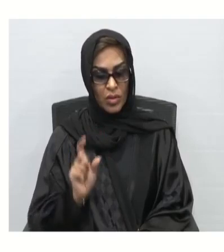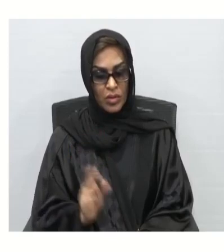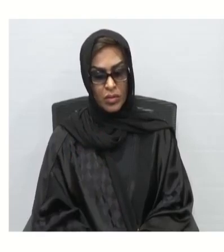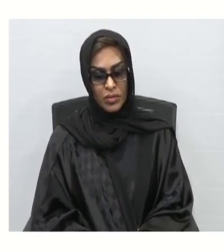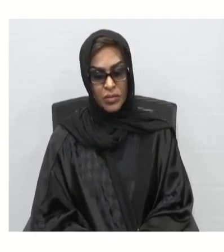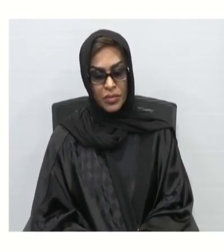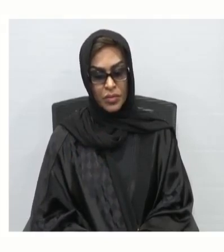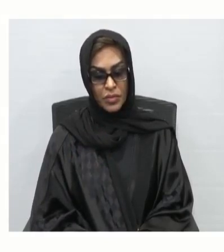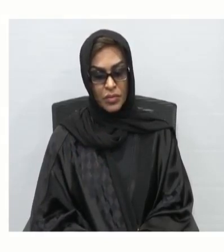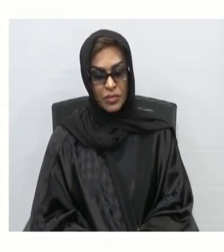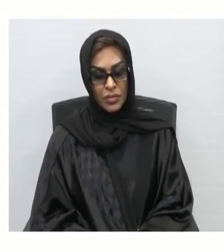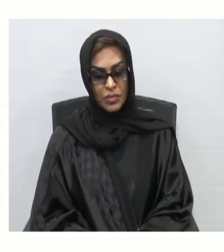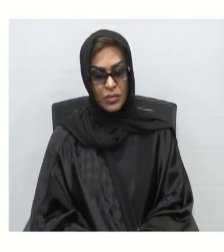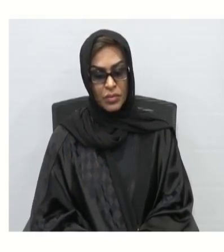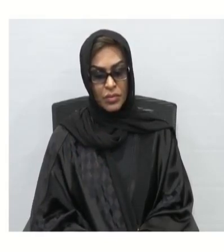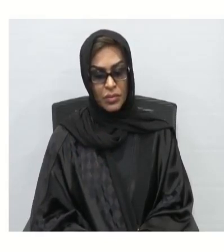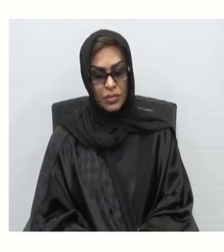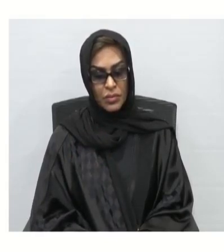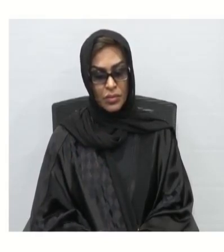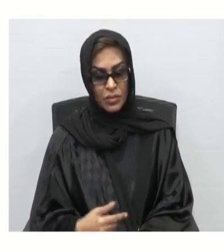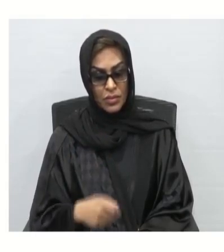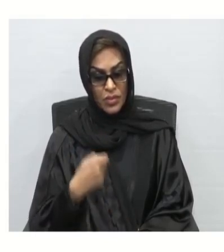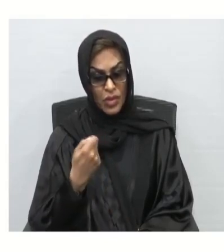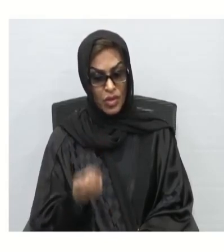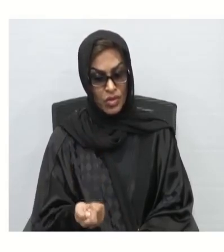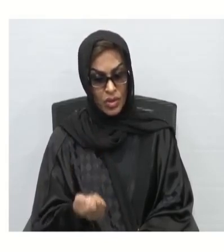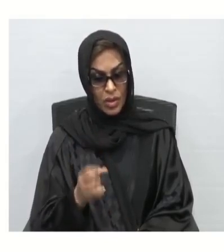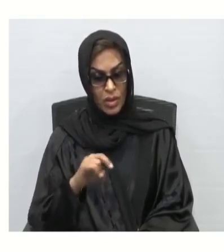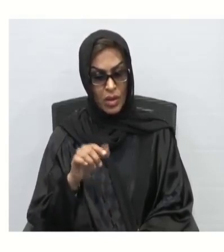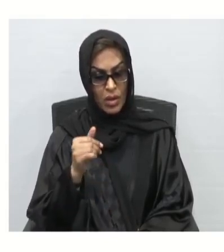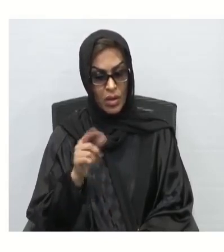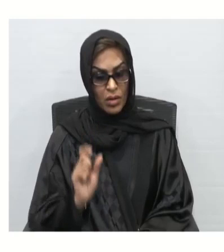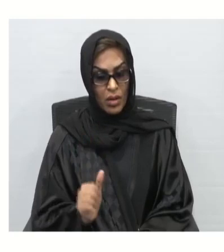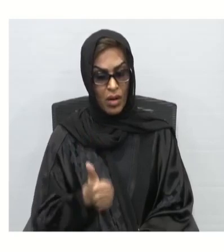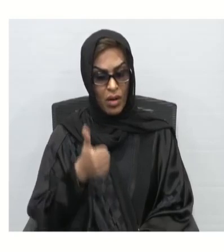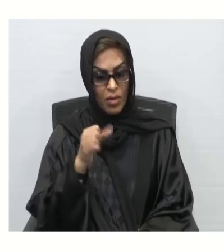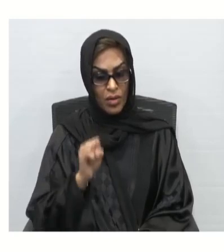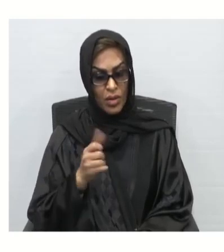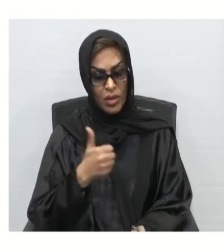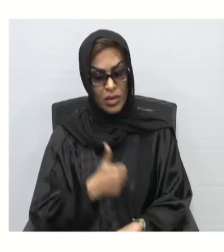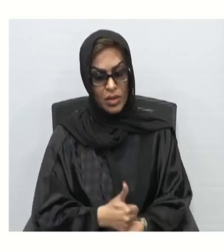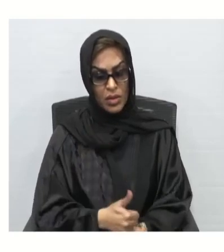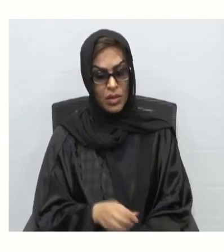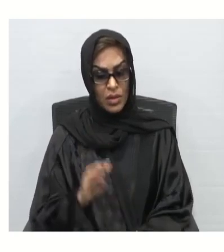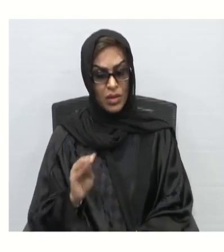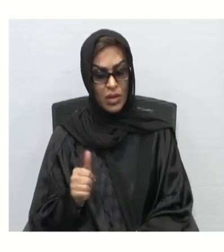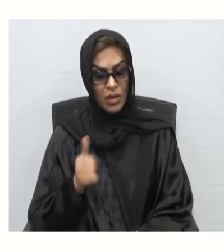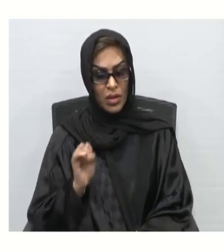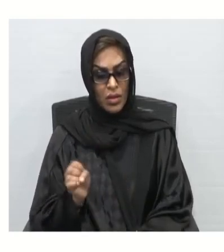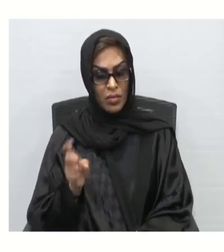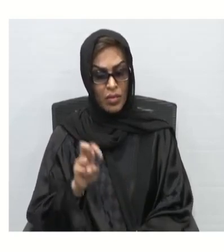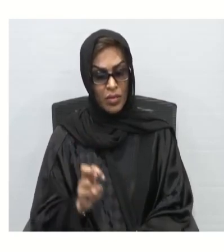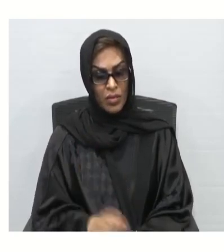حاجته المدخر هو من يحتوي على الوسطيه لانه يحرص على شراء